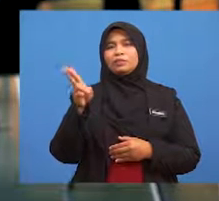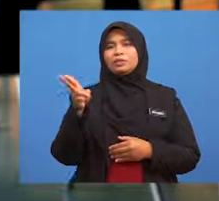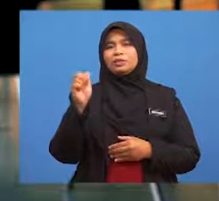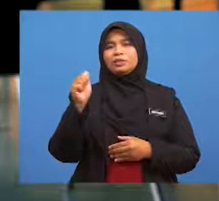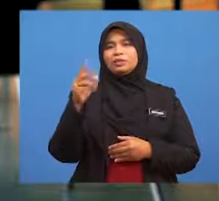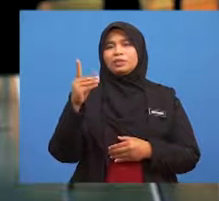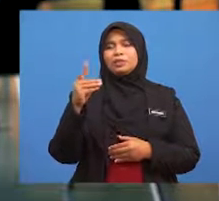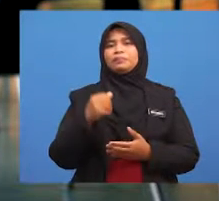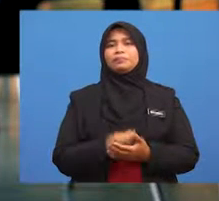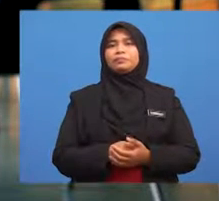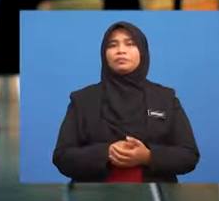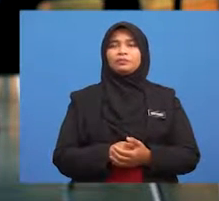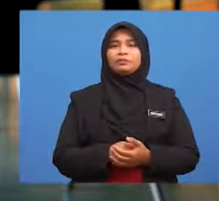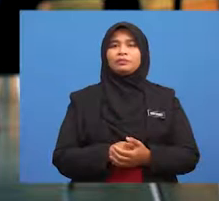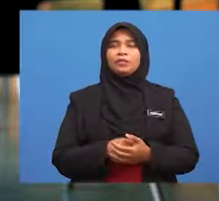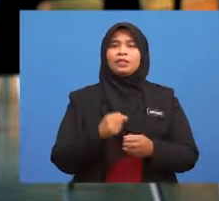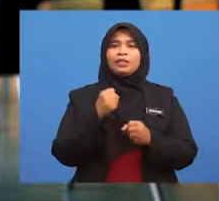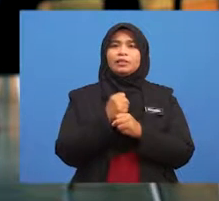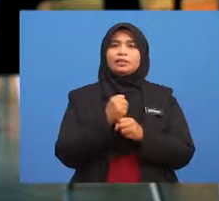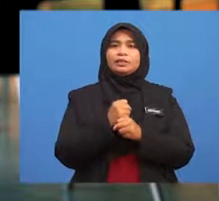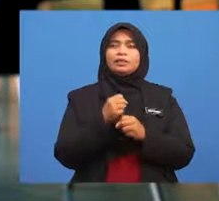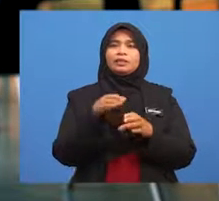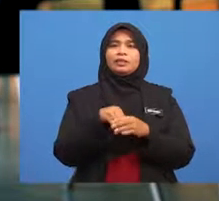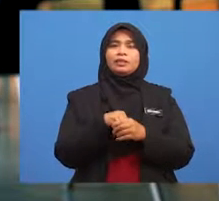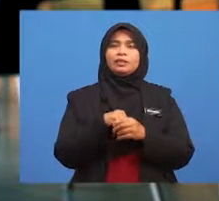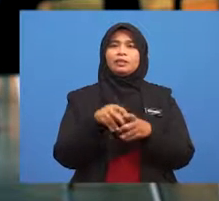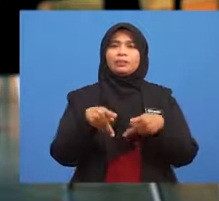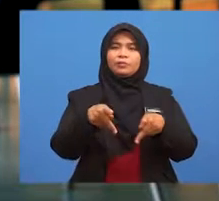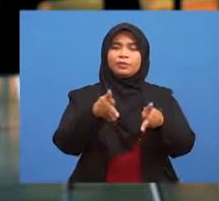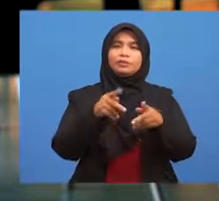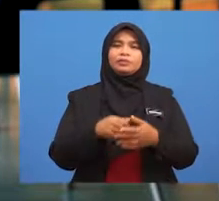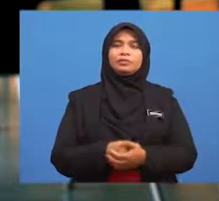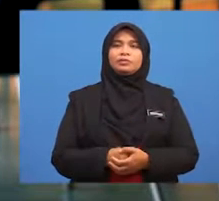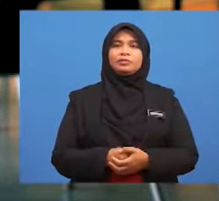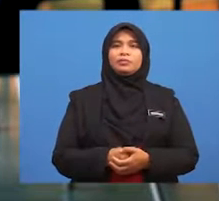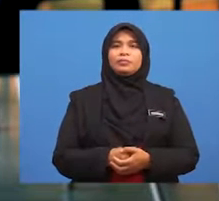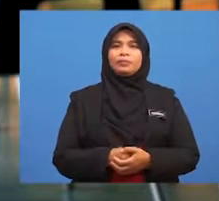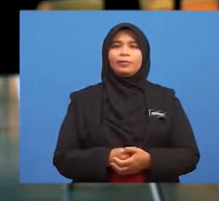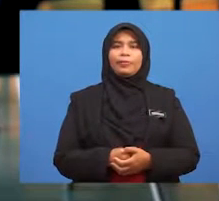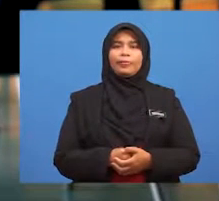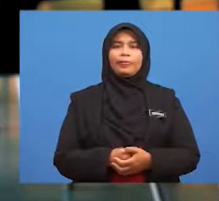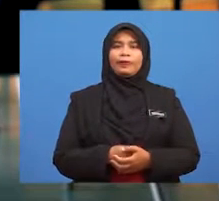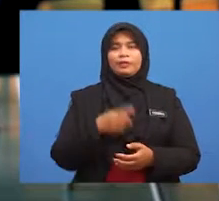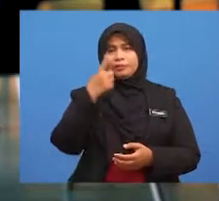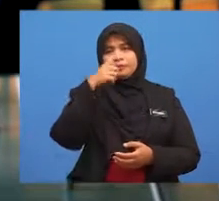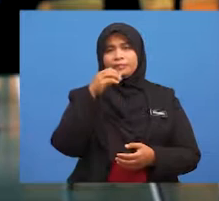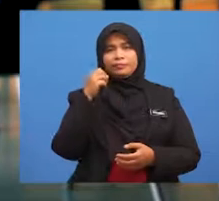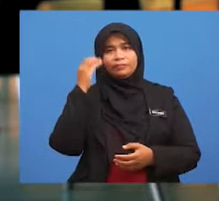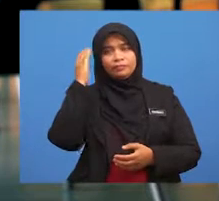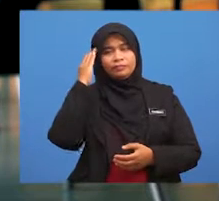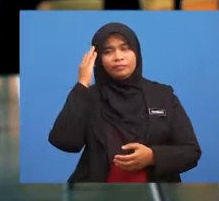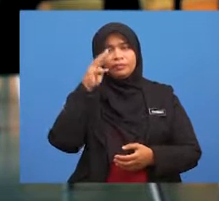Seterusnya adalah kerja dalam proses. Untuk pengetahuan